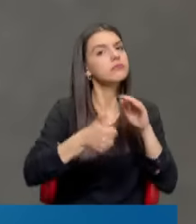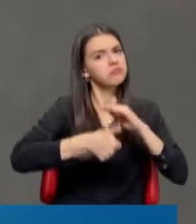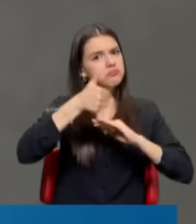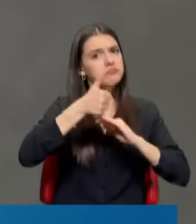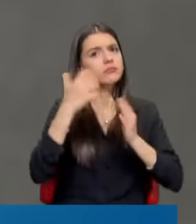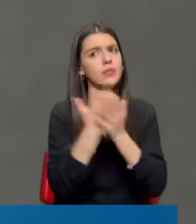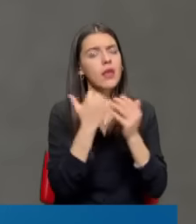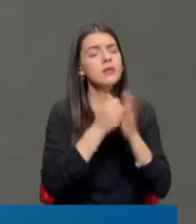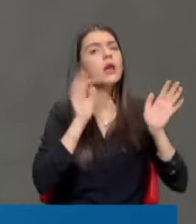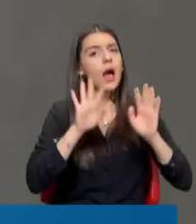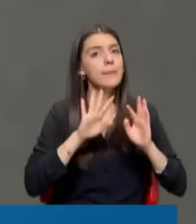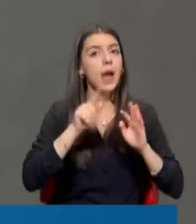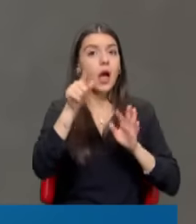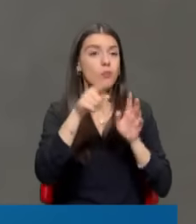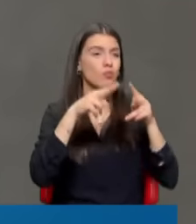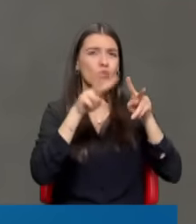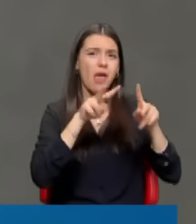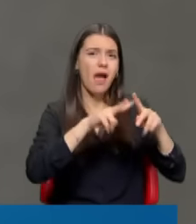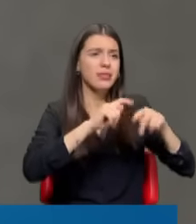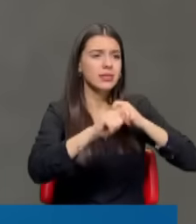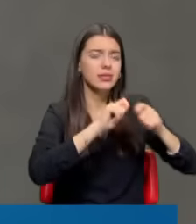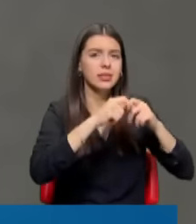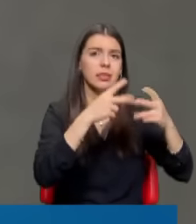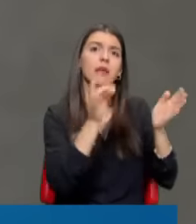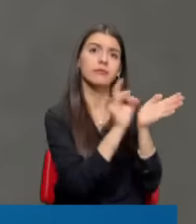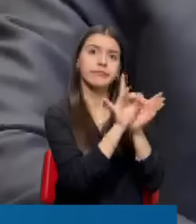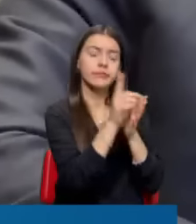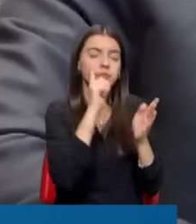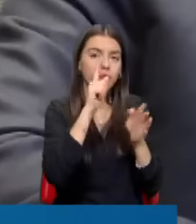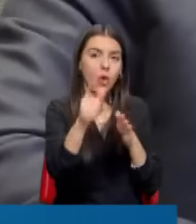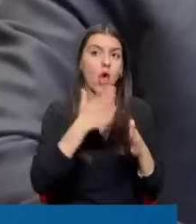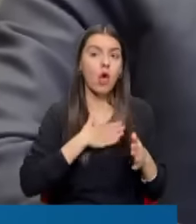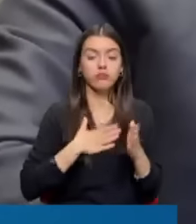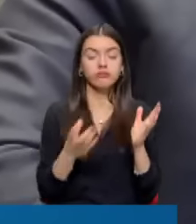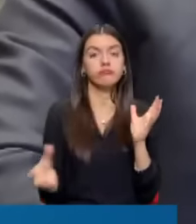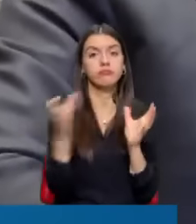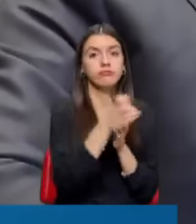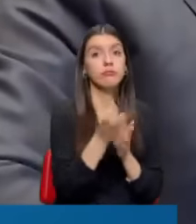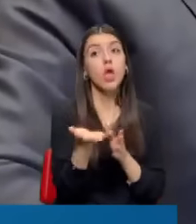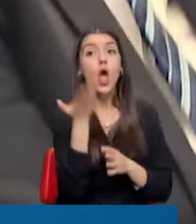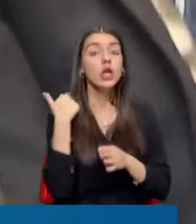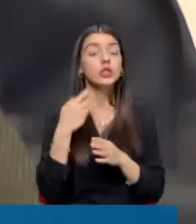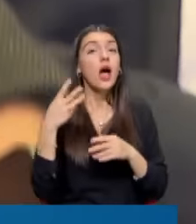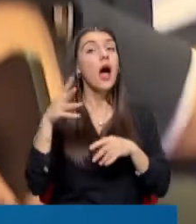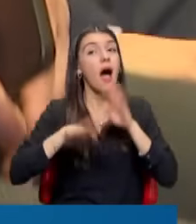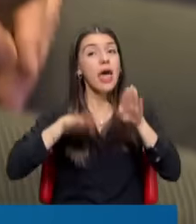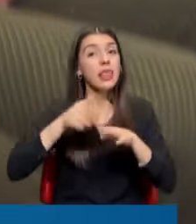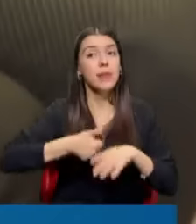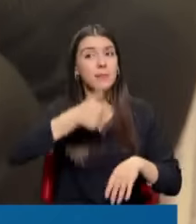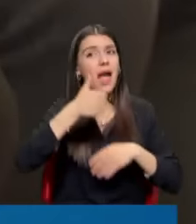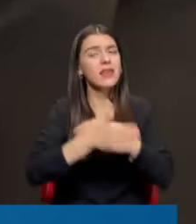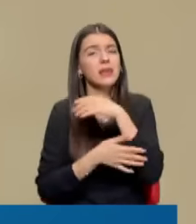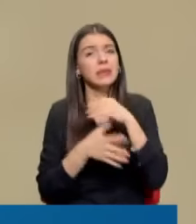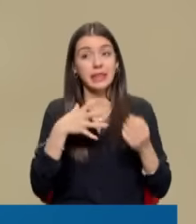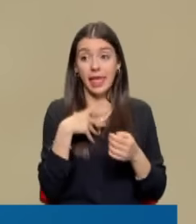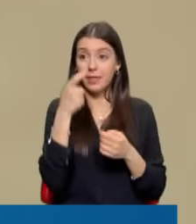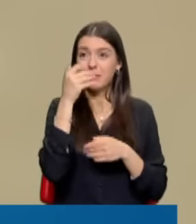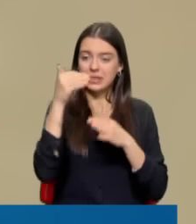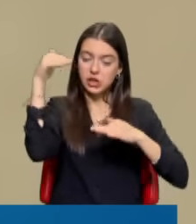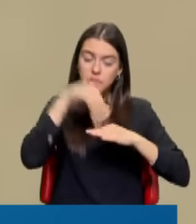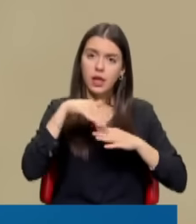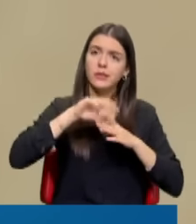elenenleri belgeleriyle ortaya koydu CHP milletvekili. O mülakat öncesi Adalet Bakan Yardımcısı Ramazan Can'ın kendisine gelen